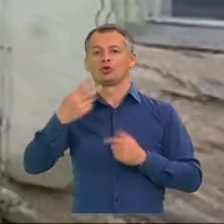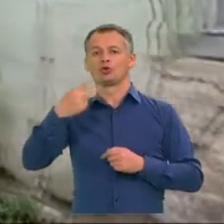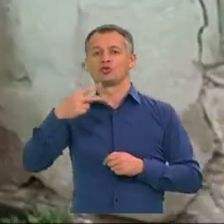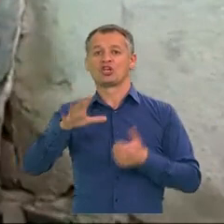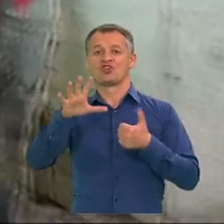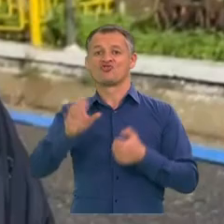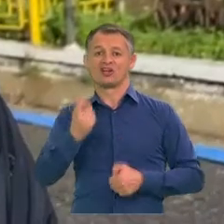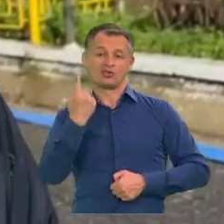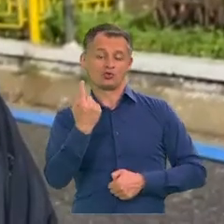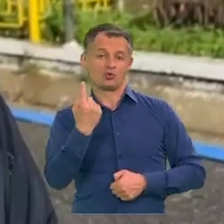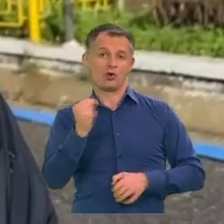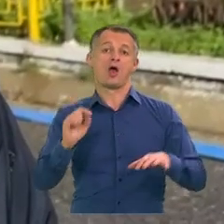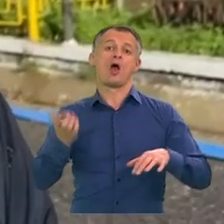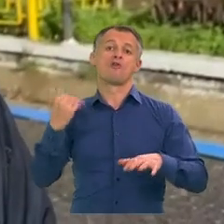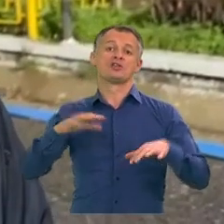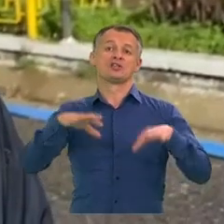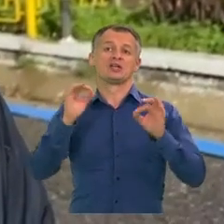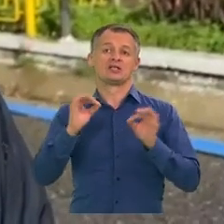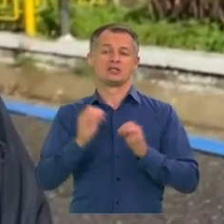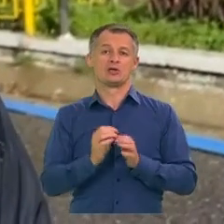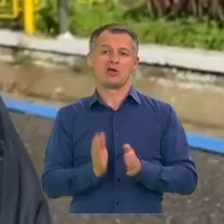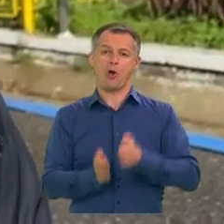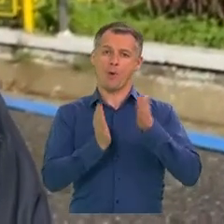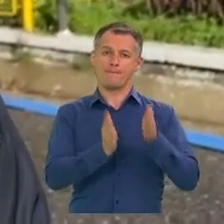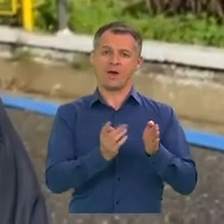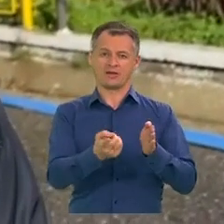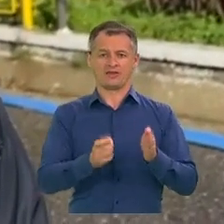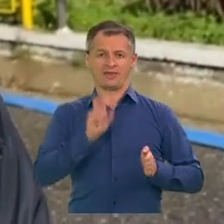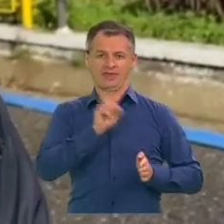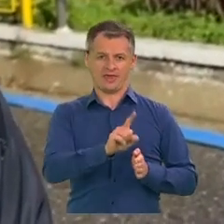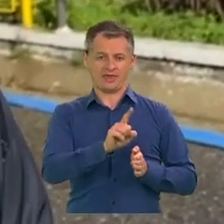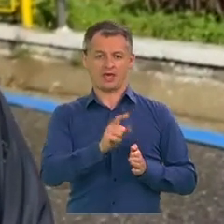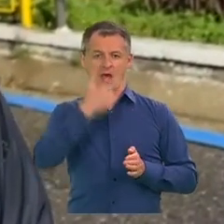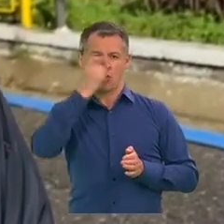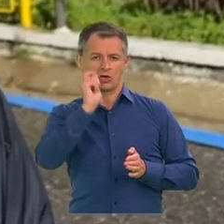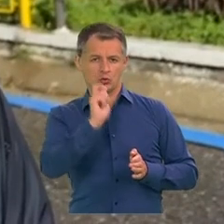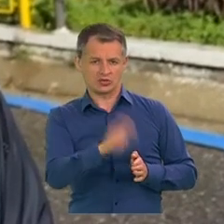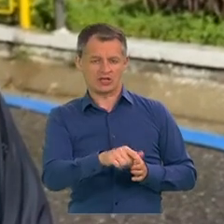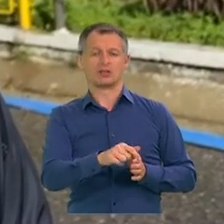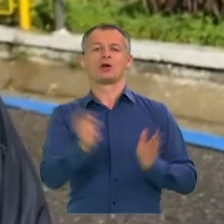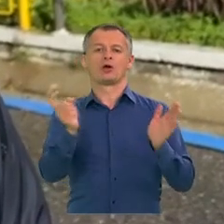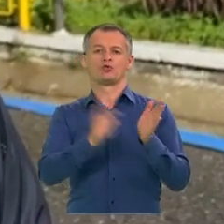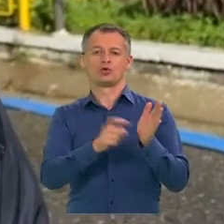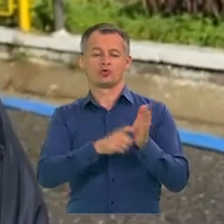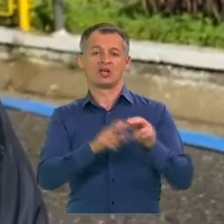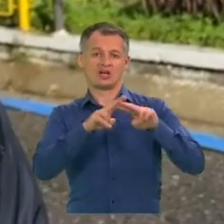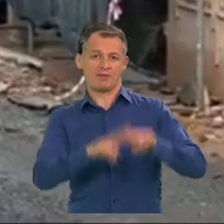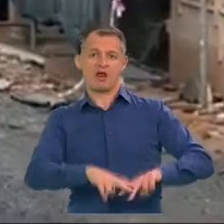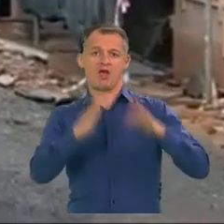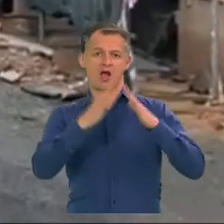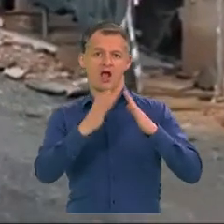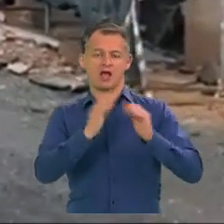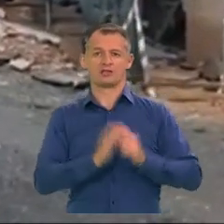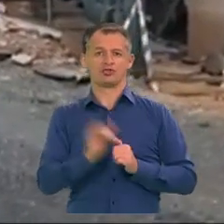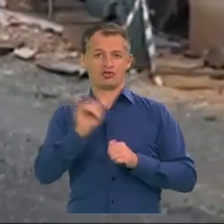261 au fost identificați. Parte dintre ei au renunțat și au solicitat că vor rămâne acasă. Cei